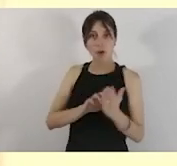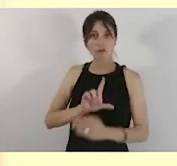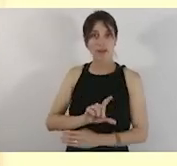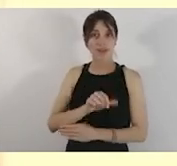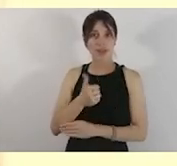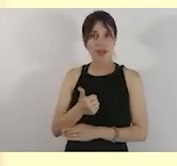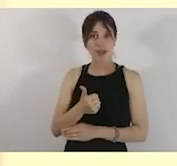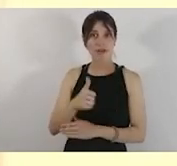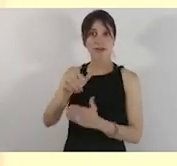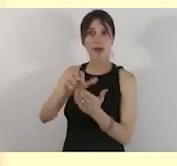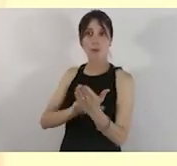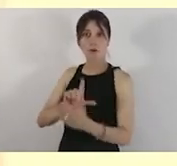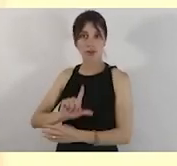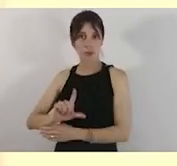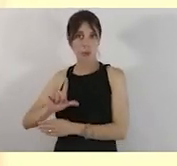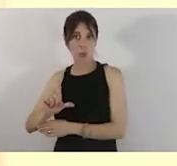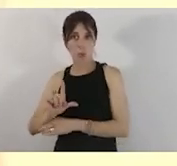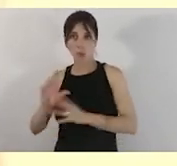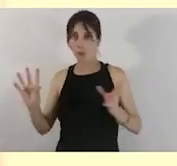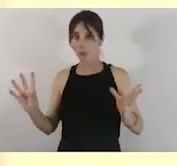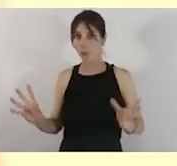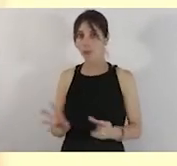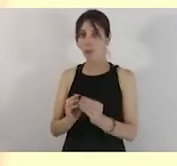hein, que je traite ensemble. Donc,